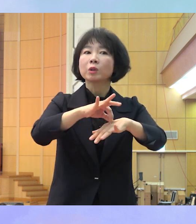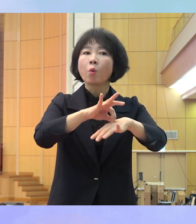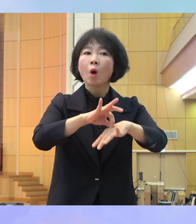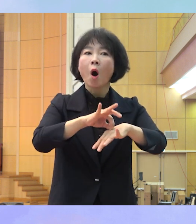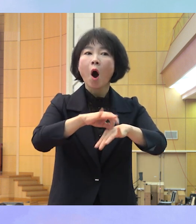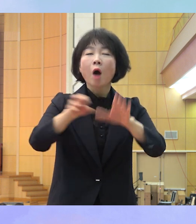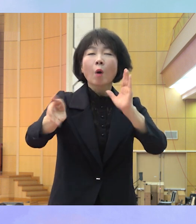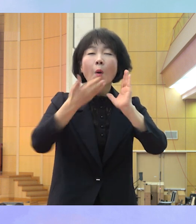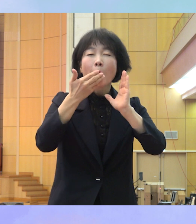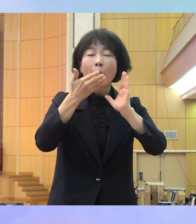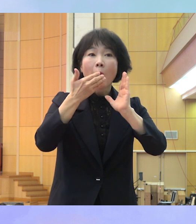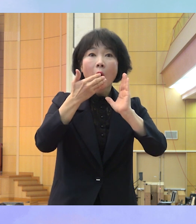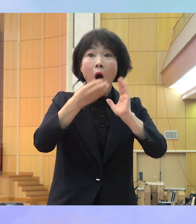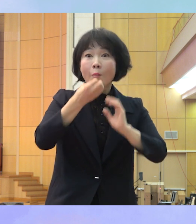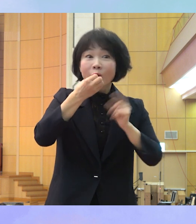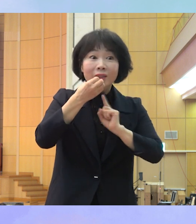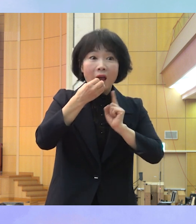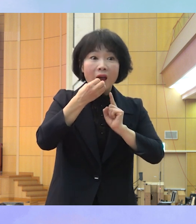들어 있습니다.